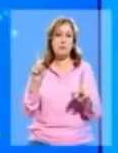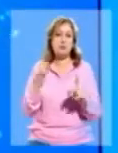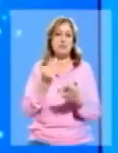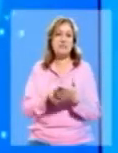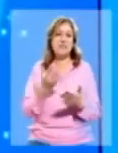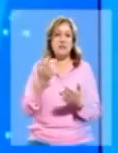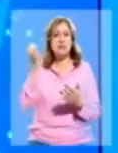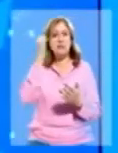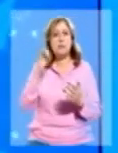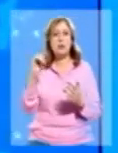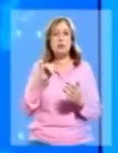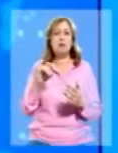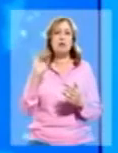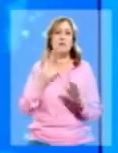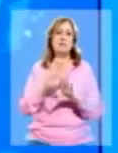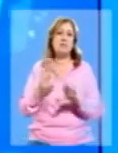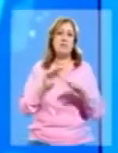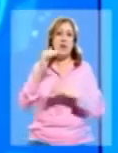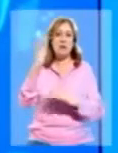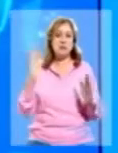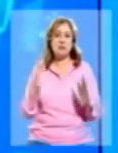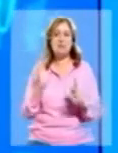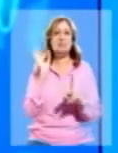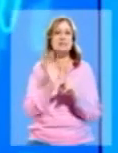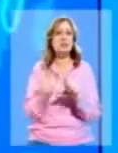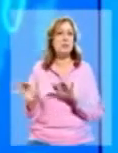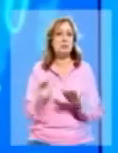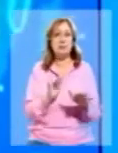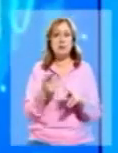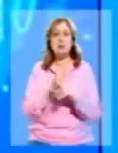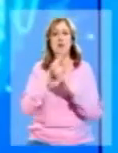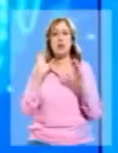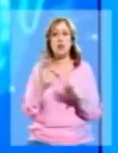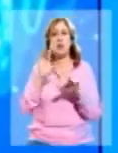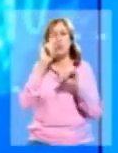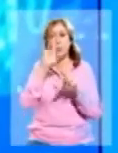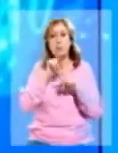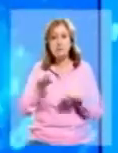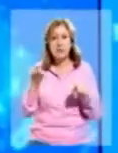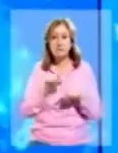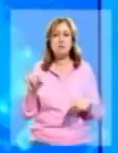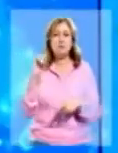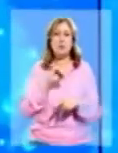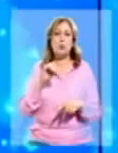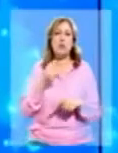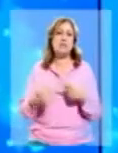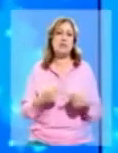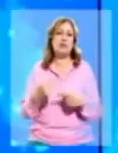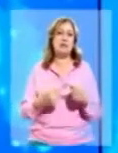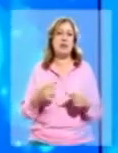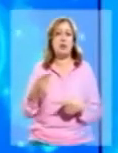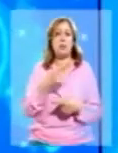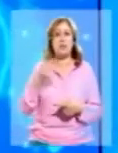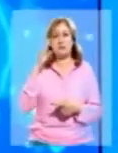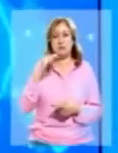необычные ценные экспонаты выставки картин. Целью мероприятия стало сохранение и популяризация историко-культурного наследия